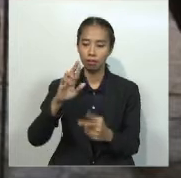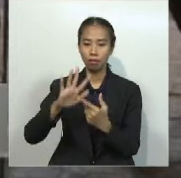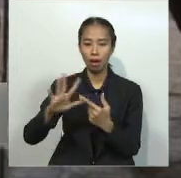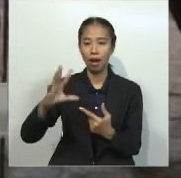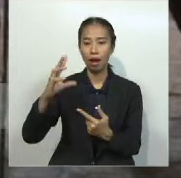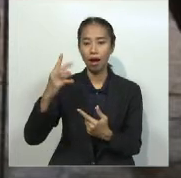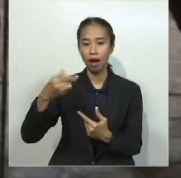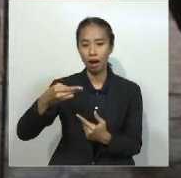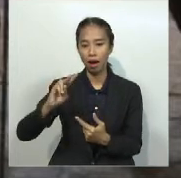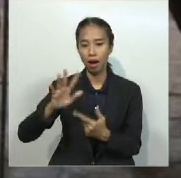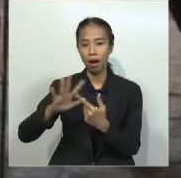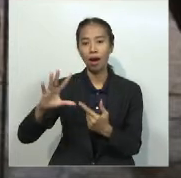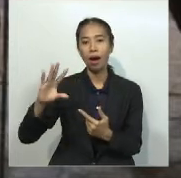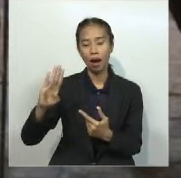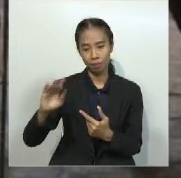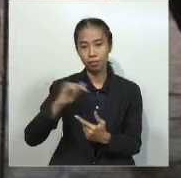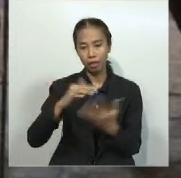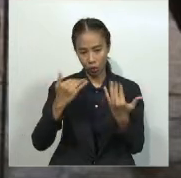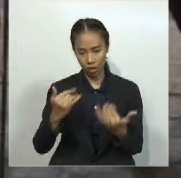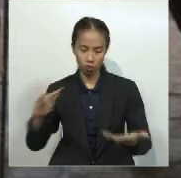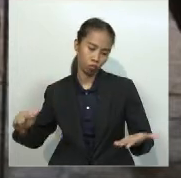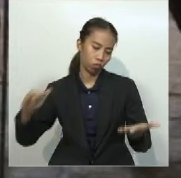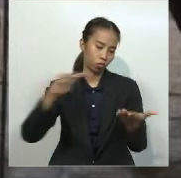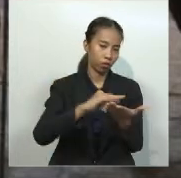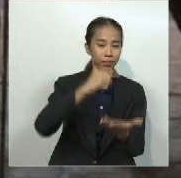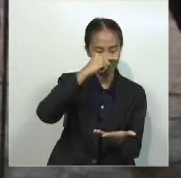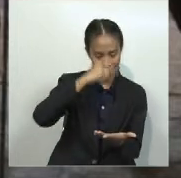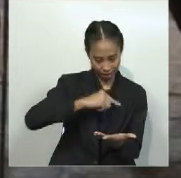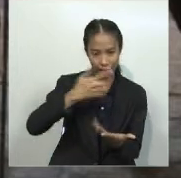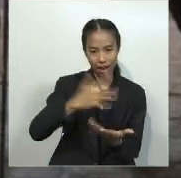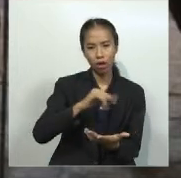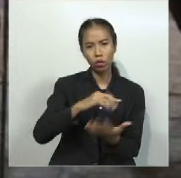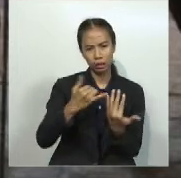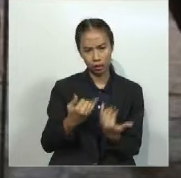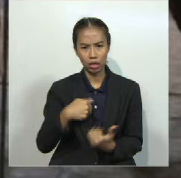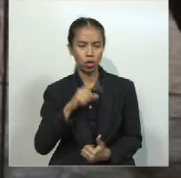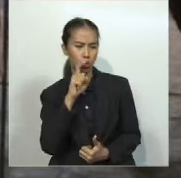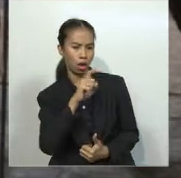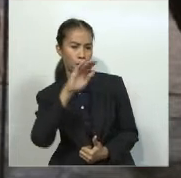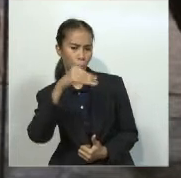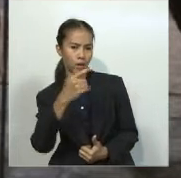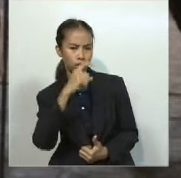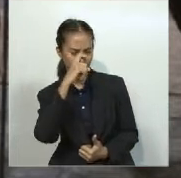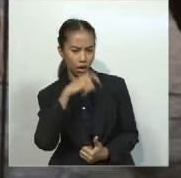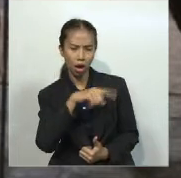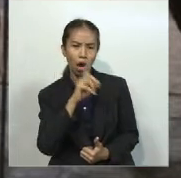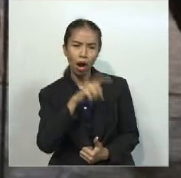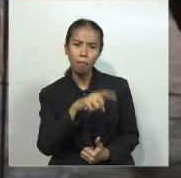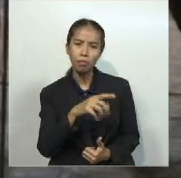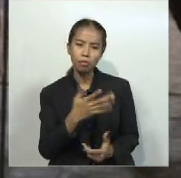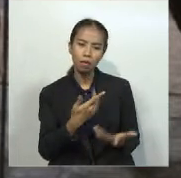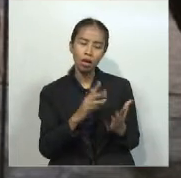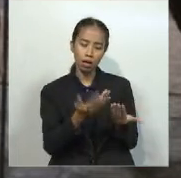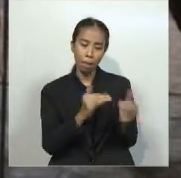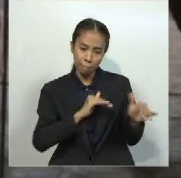เนี่ยก็เดินทางมาถึงไทยแล้วแต่ว่ายังไงก็ตามทางฝั่งของไทยก็ต้องสอบถามไปที่นางสาวราฮาบก่อนว่าพร้อมพูดคุยกับครอบ